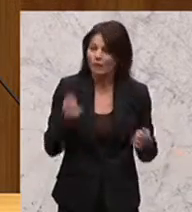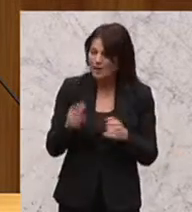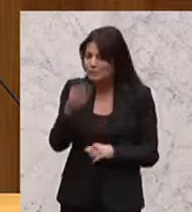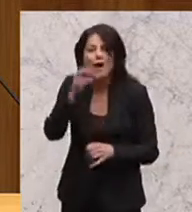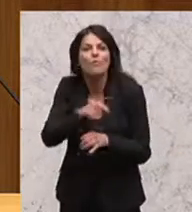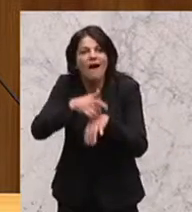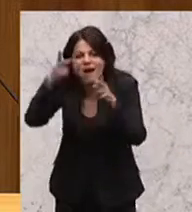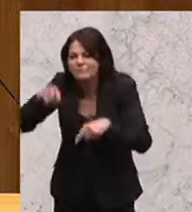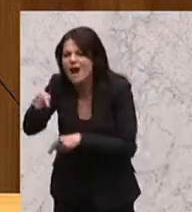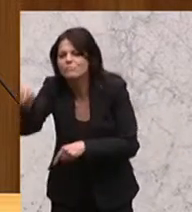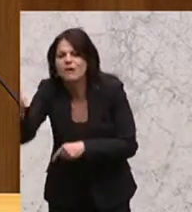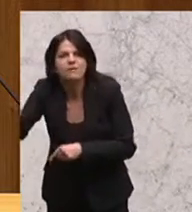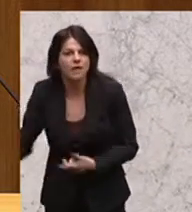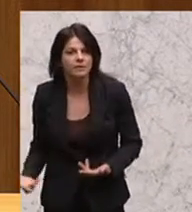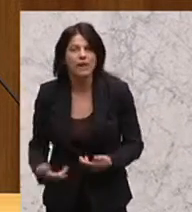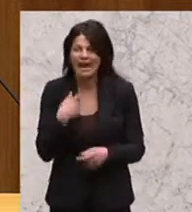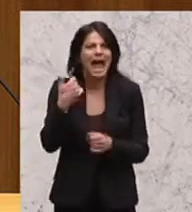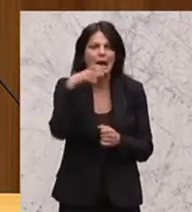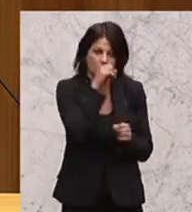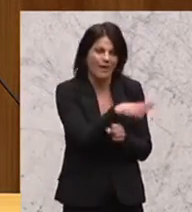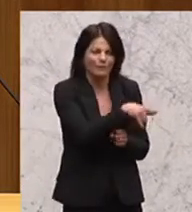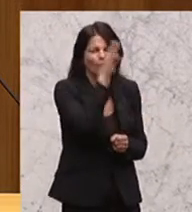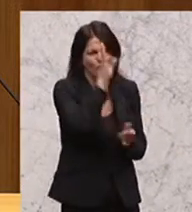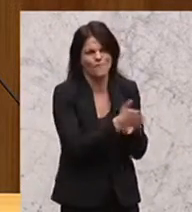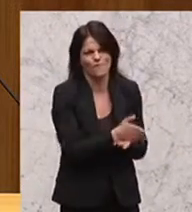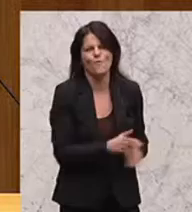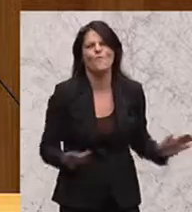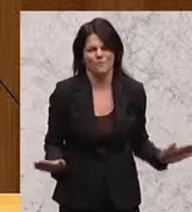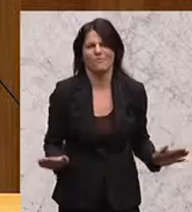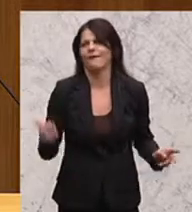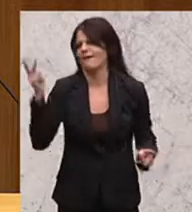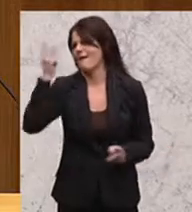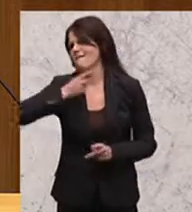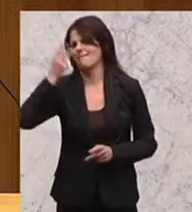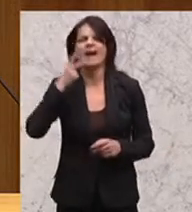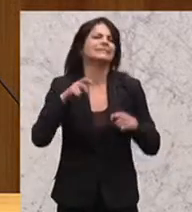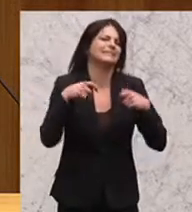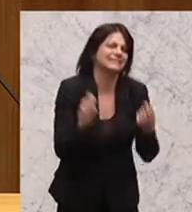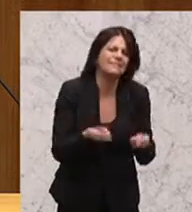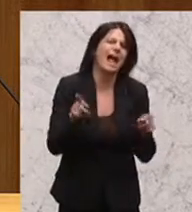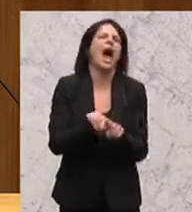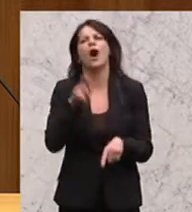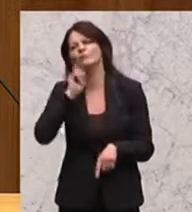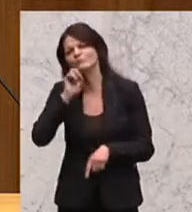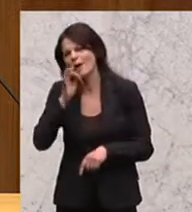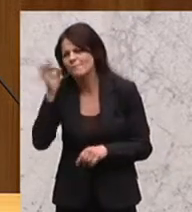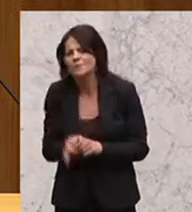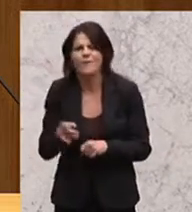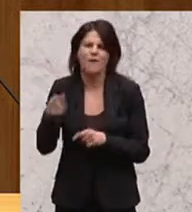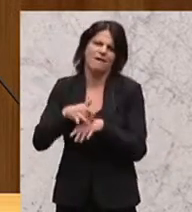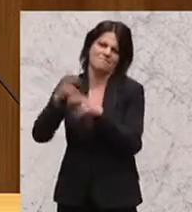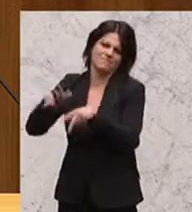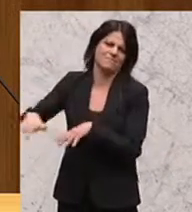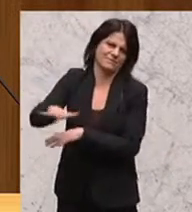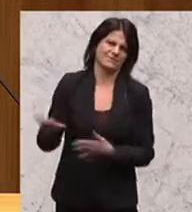los. Und jetzt kann ich Ihnen ein Geheimnis verraten, das Sie schon kennen. Ja, natürlich gibt es auch Steuerhinterziehung bei den Wirten, das ist keine